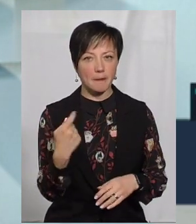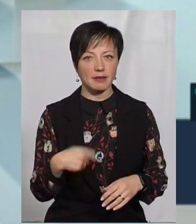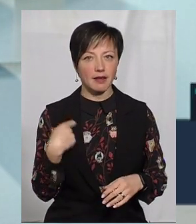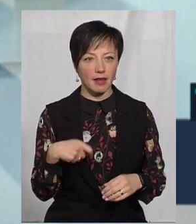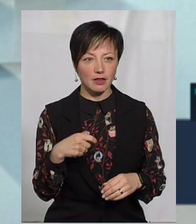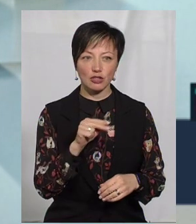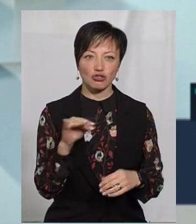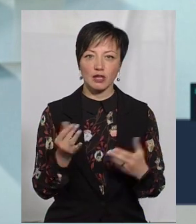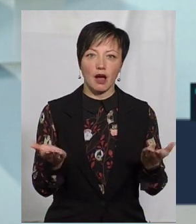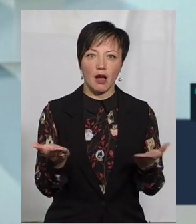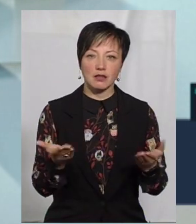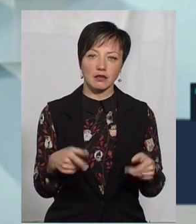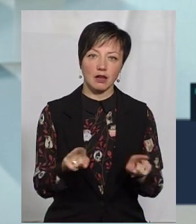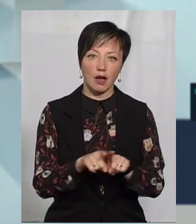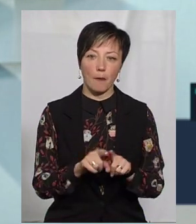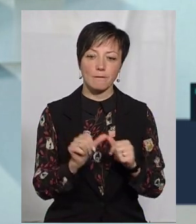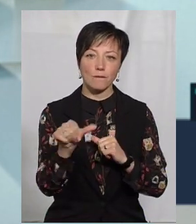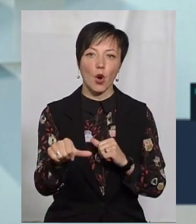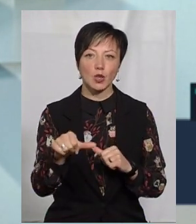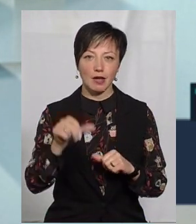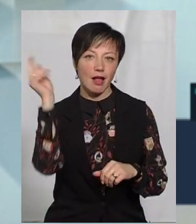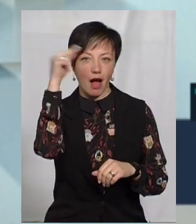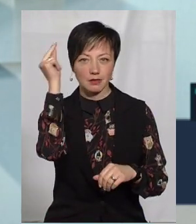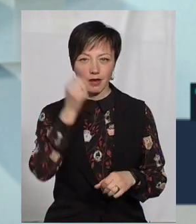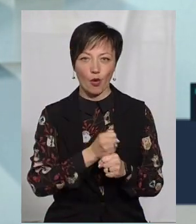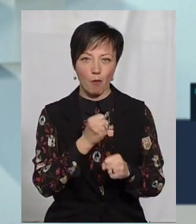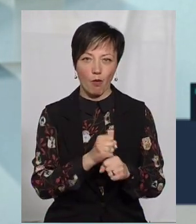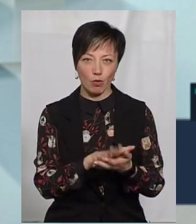президента, чи це якась така, так би мовити, позакласна робота.